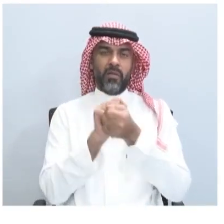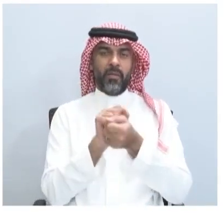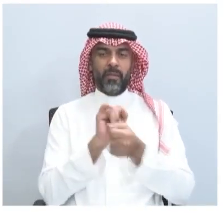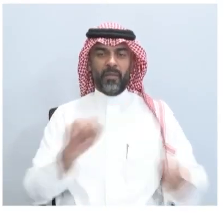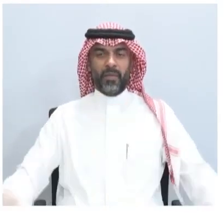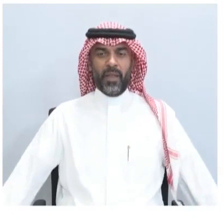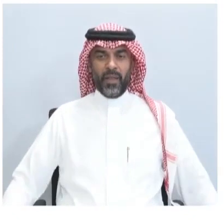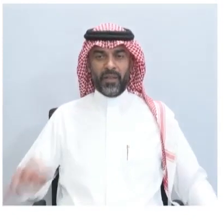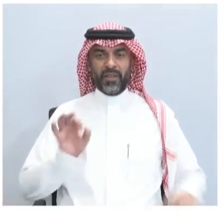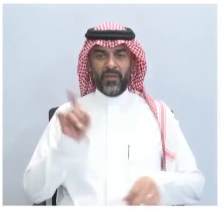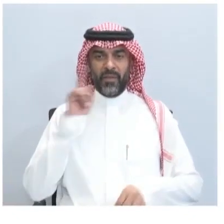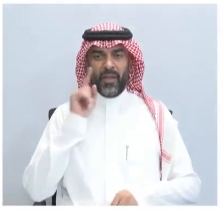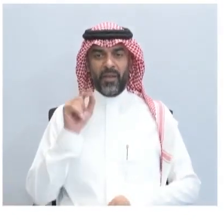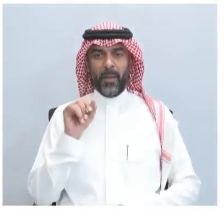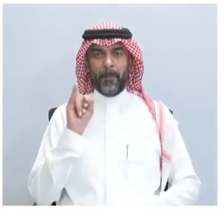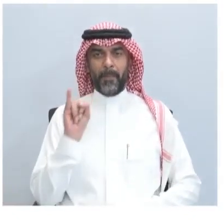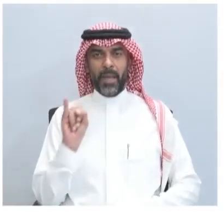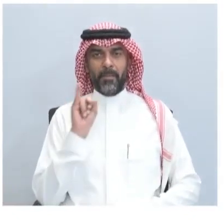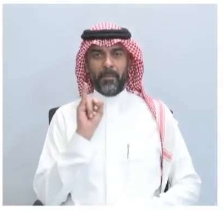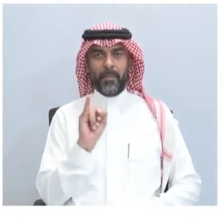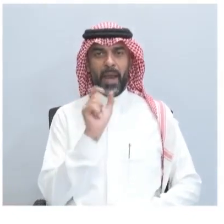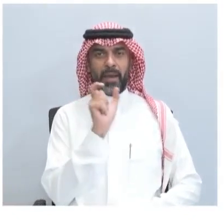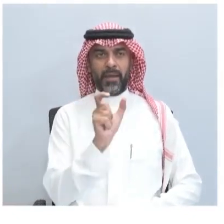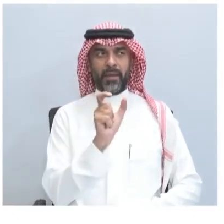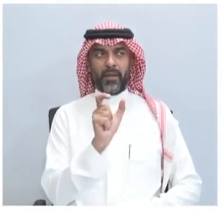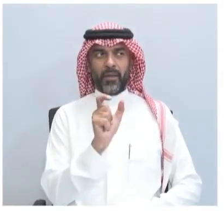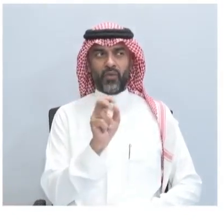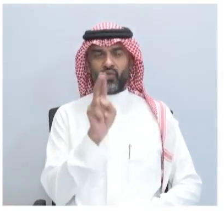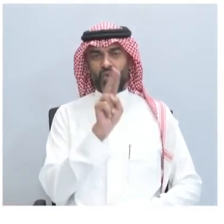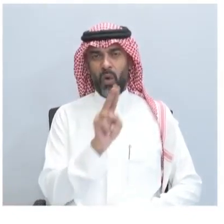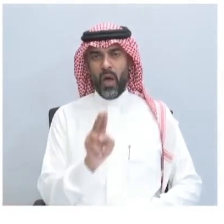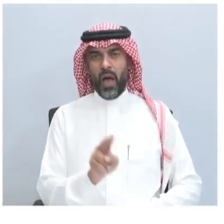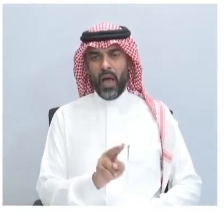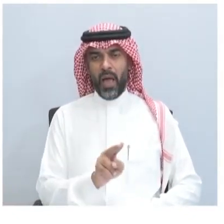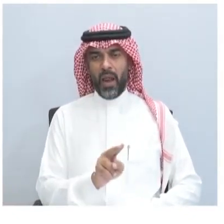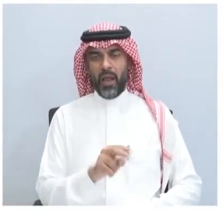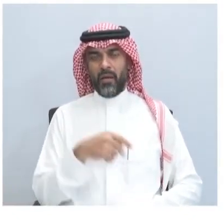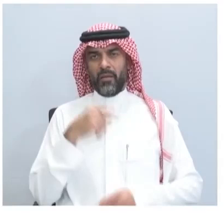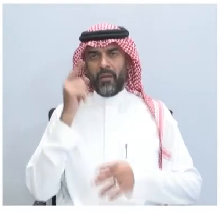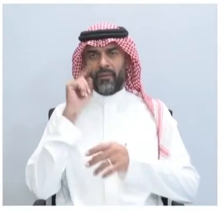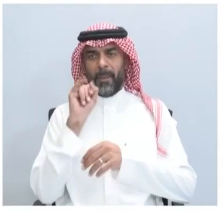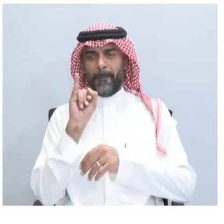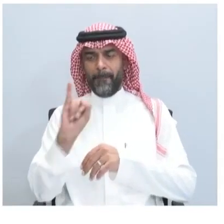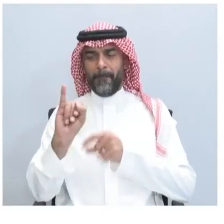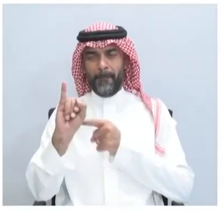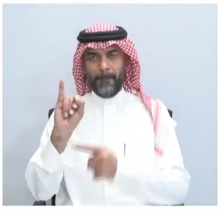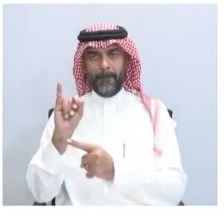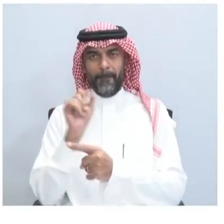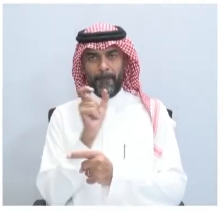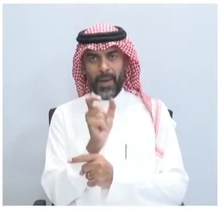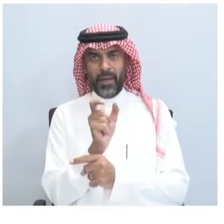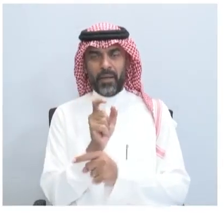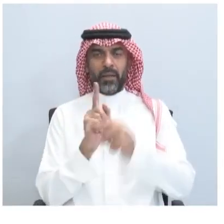سمعت الخبر انت تسال ولذلك وضعنا علامه الترقيم علامه الاستفهام